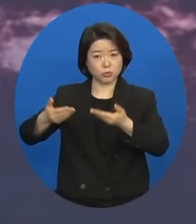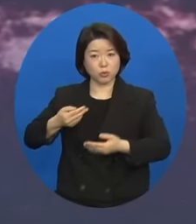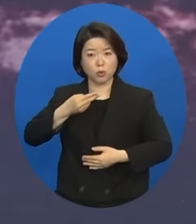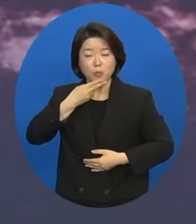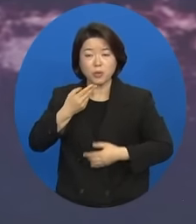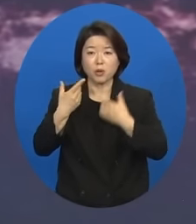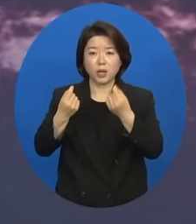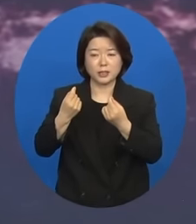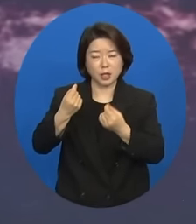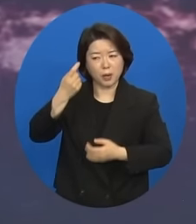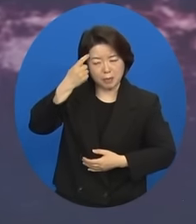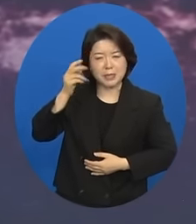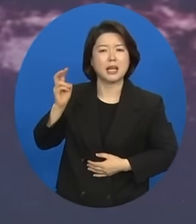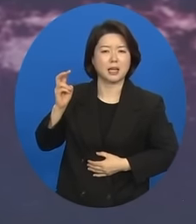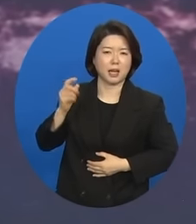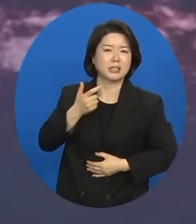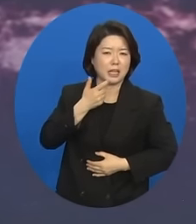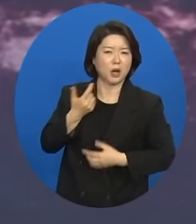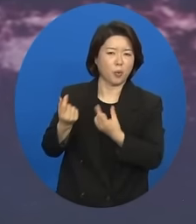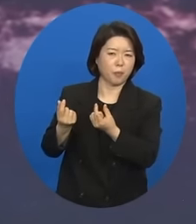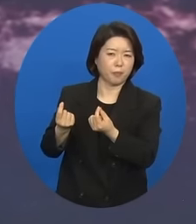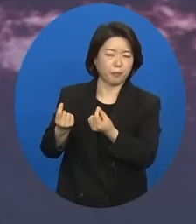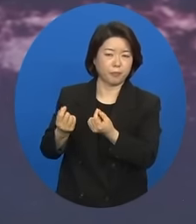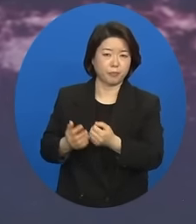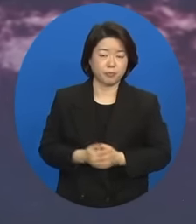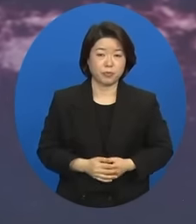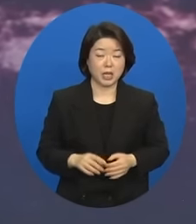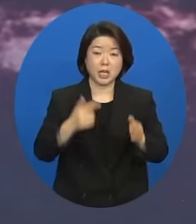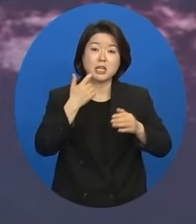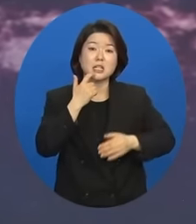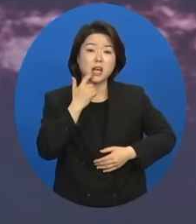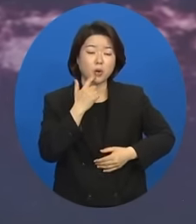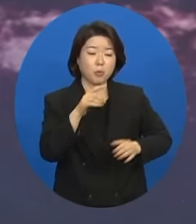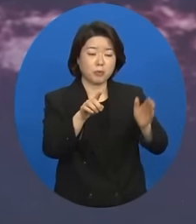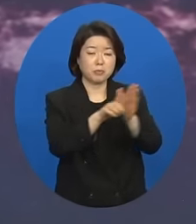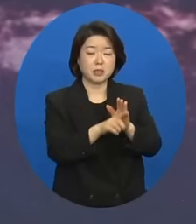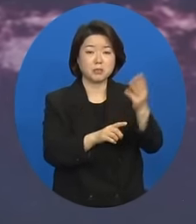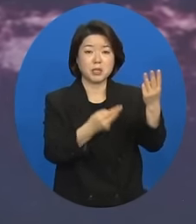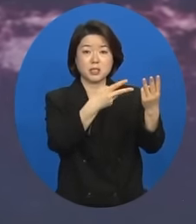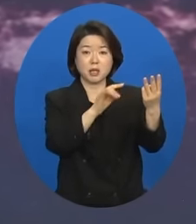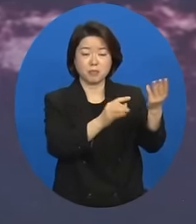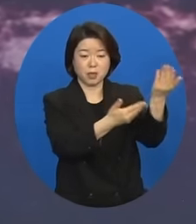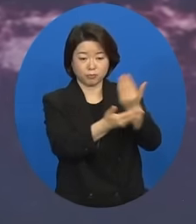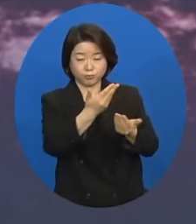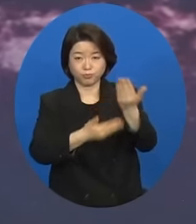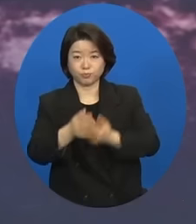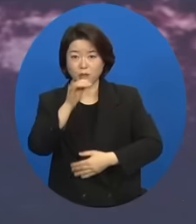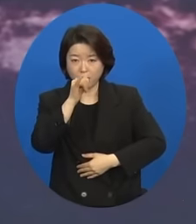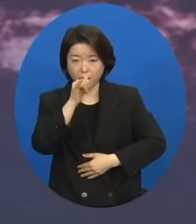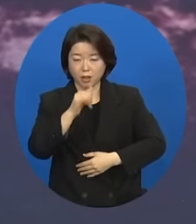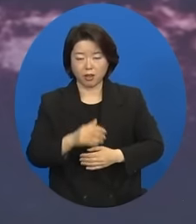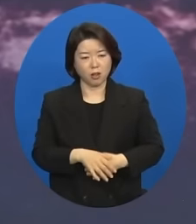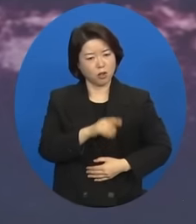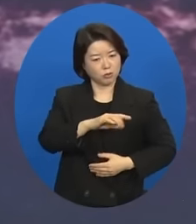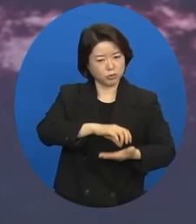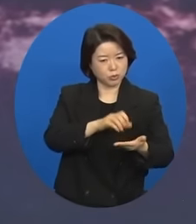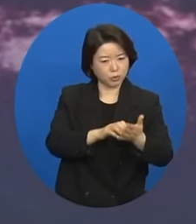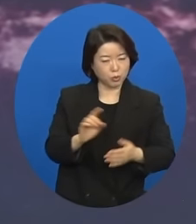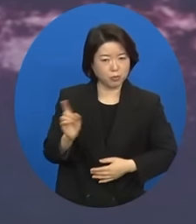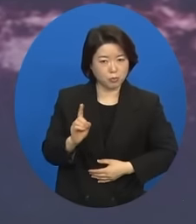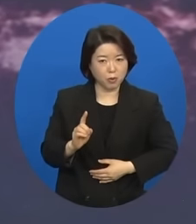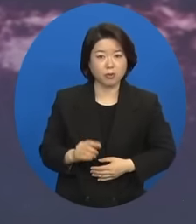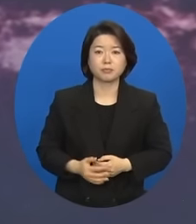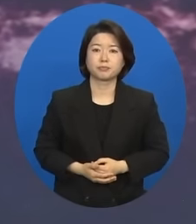않았겠습니까 여러분이 야곱은 믿음의 3대 아니에요 믿음의 대요 그 믿음의 3대 정도면 이런 생각할 수 있어요